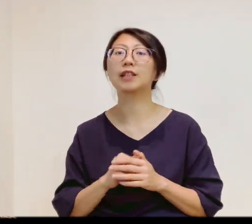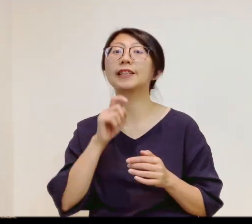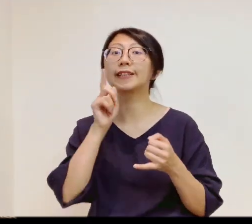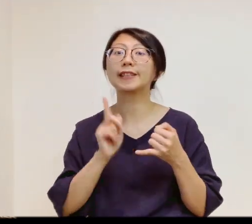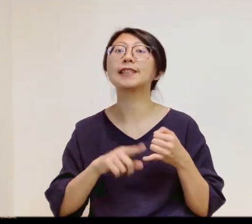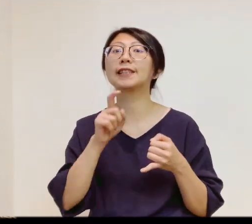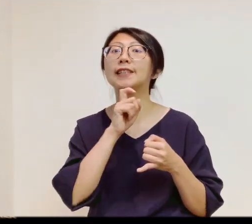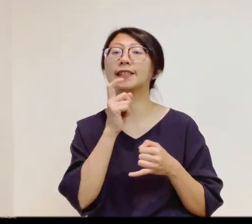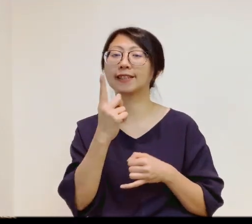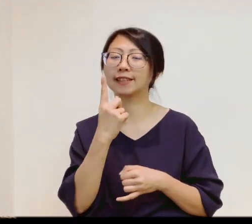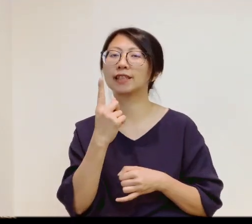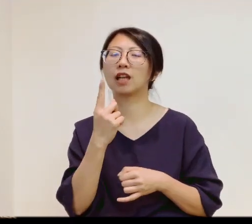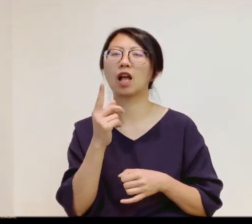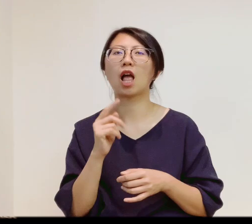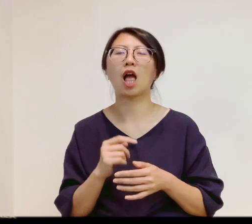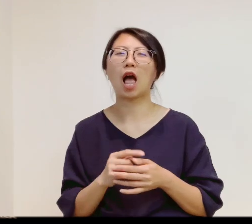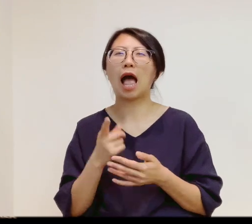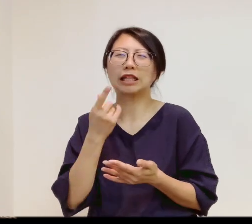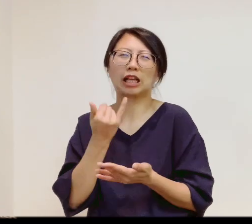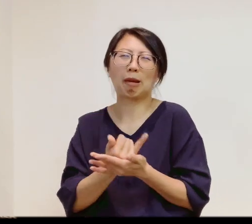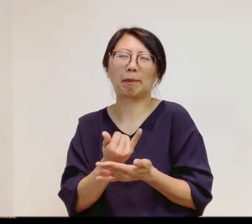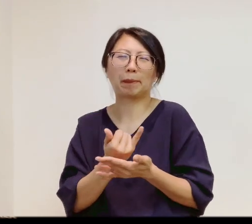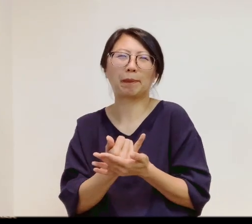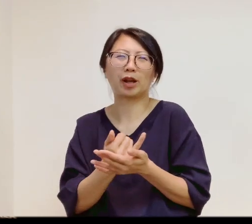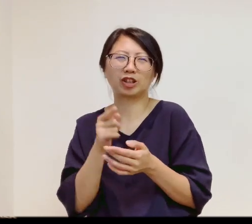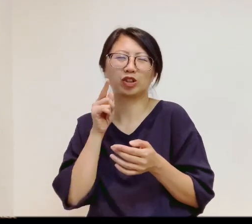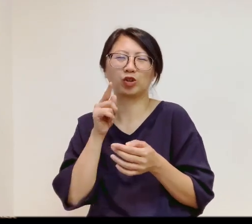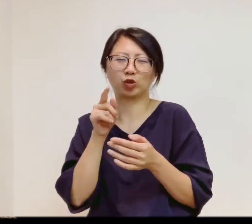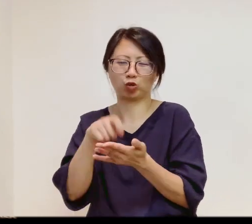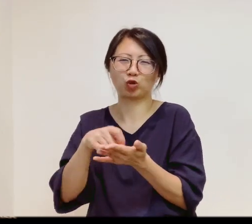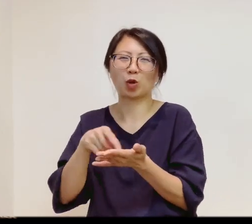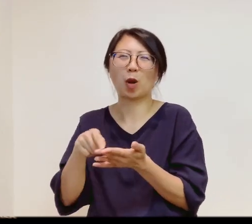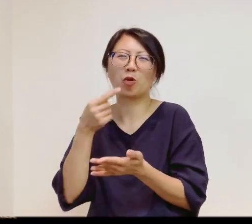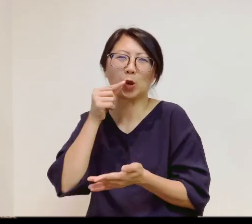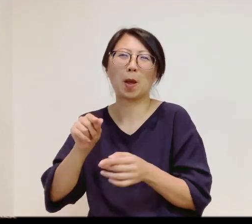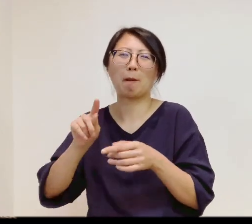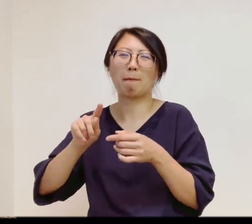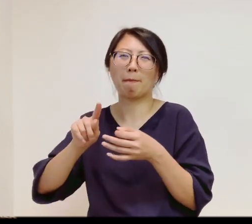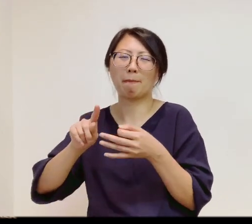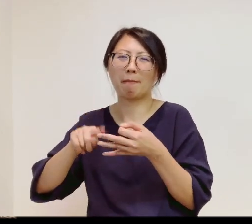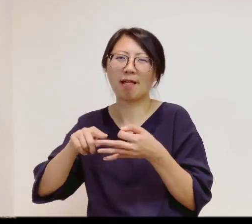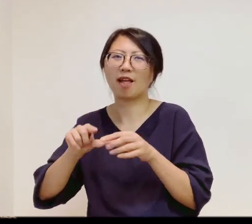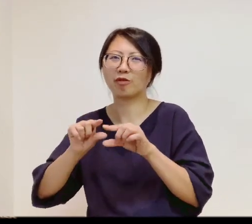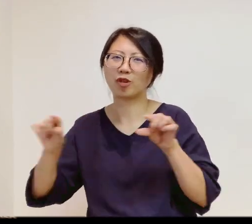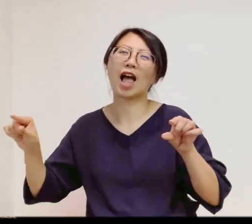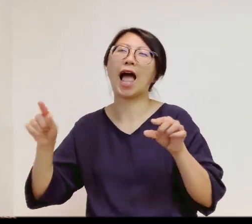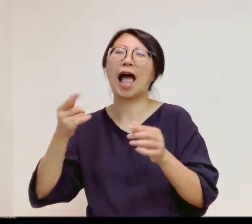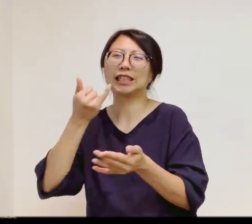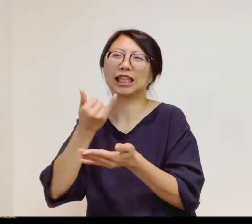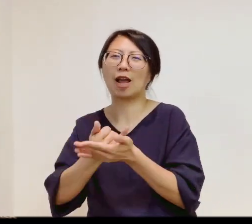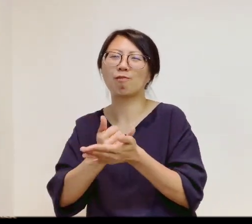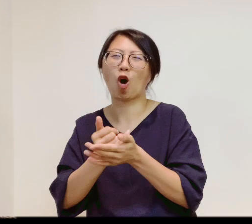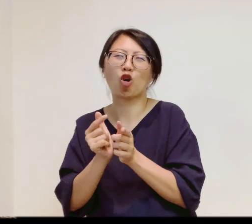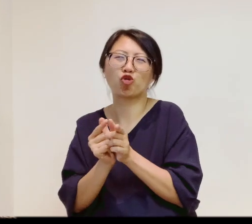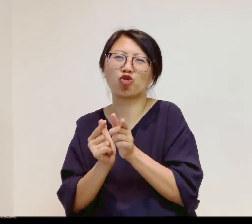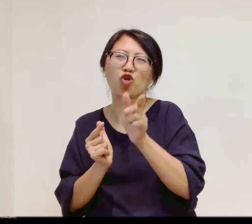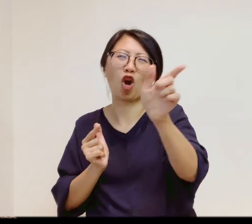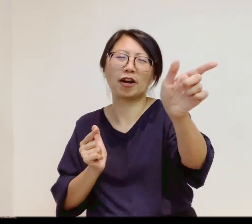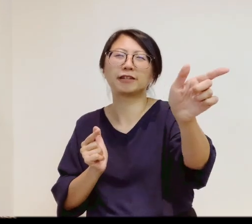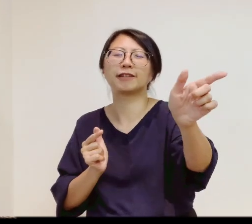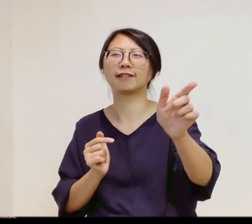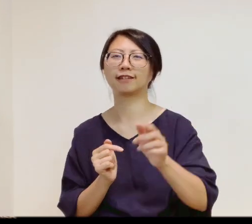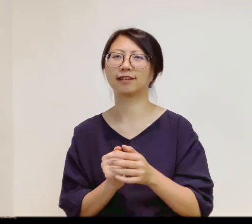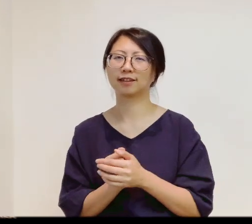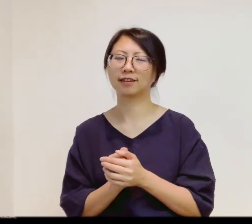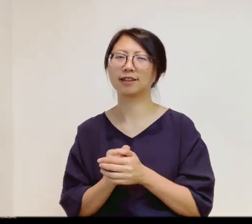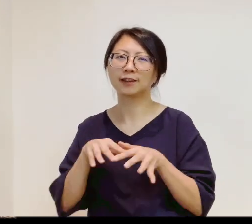人嘅善良，譬如佢話最撚尾有一個叫做 Death March 啊嘛，即係死亡嘅長征咧，就係、是、當呢個德國人已經開始